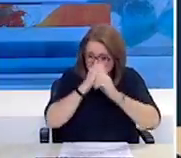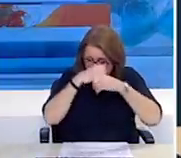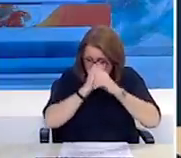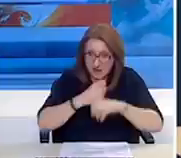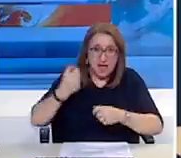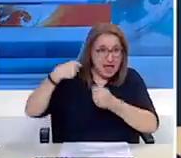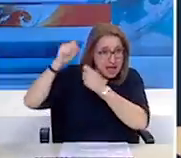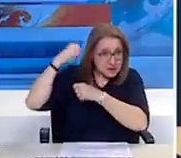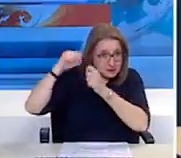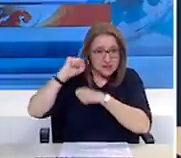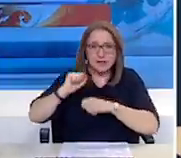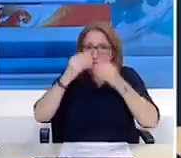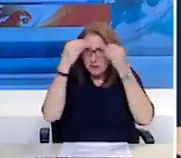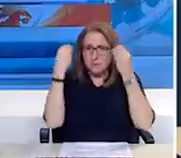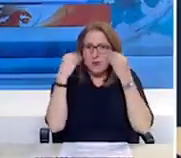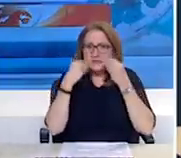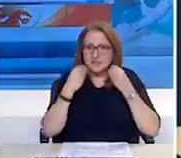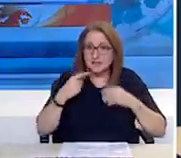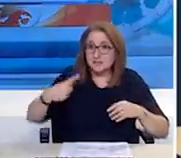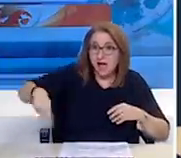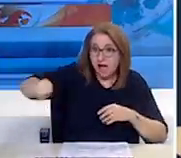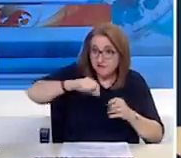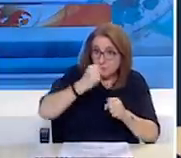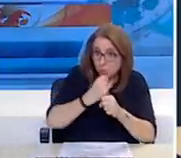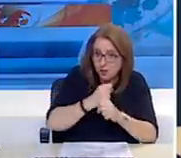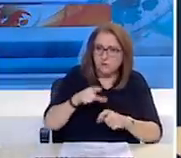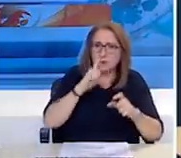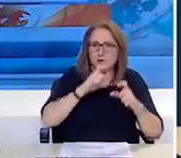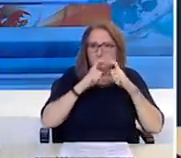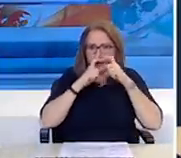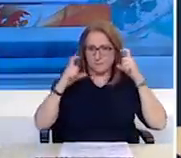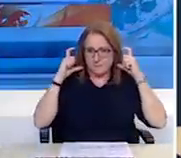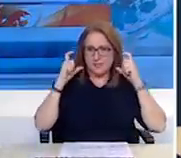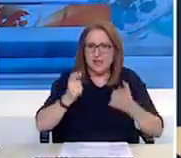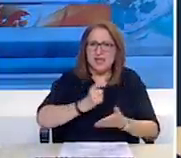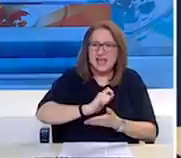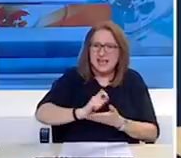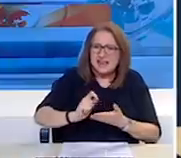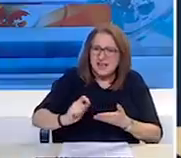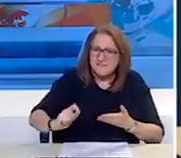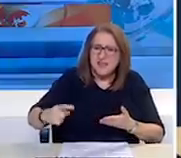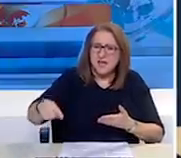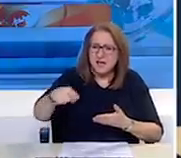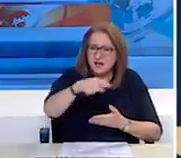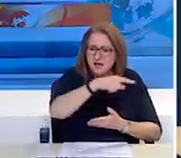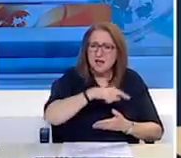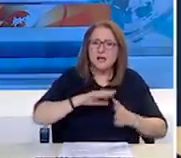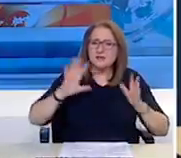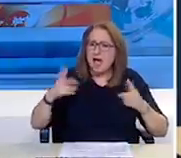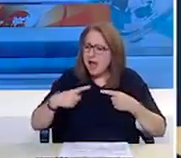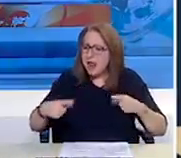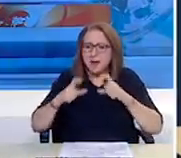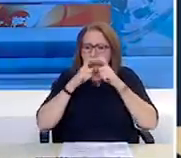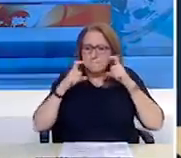κομμωτήρια και κέντρα αισθητικής. Στους υπόλοιπους κλειστούς χώρους, γραφεία, επισκέπτες κομμωτηρίων κλπ. Δίνεται ισχυρή σύσταση